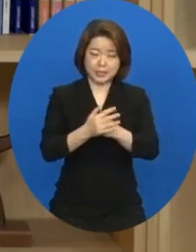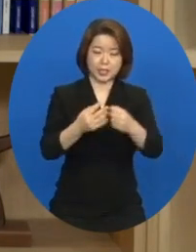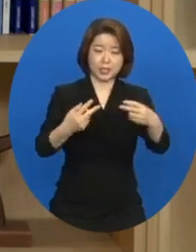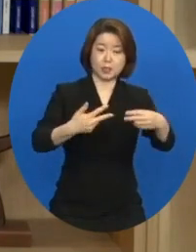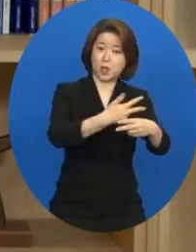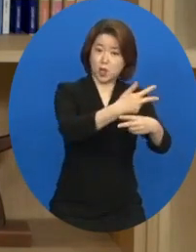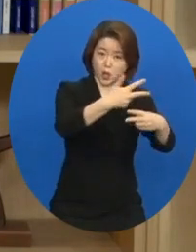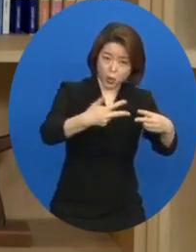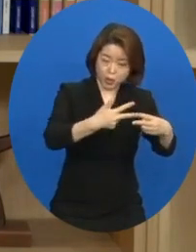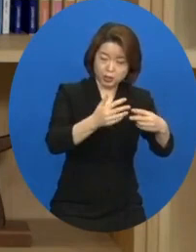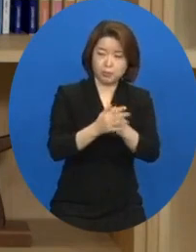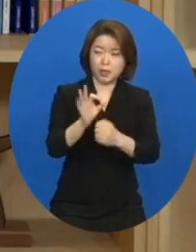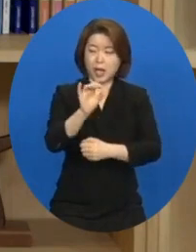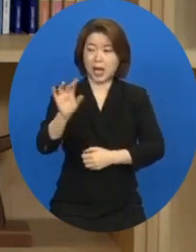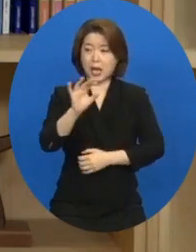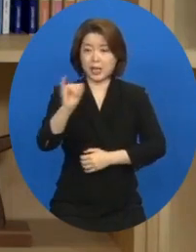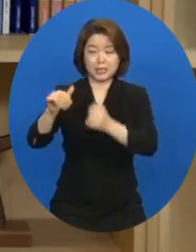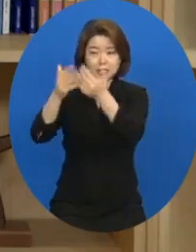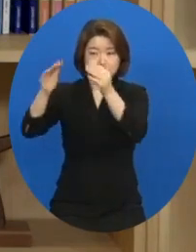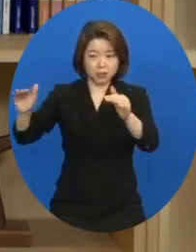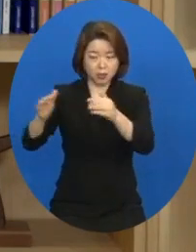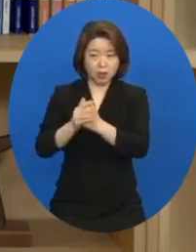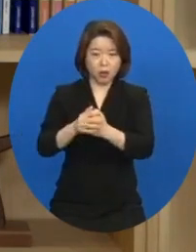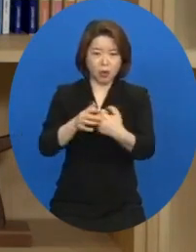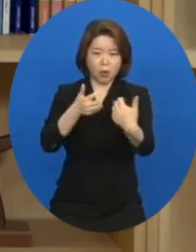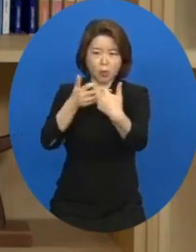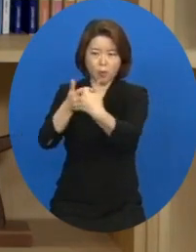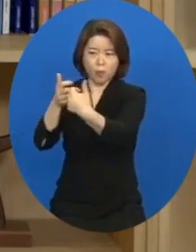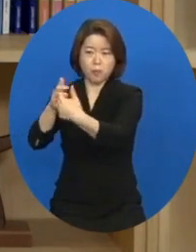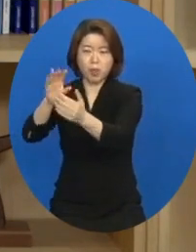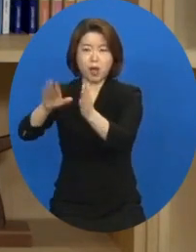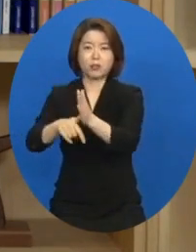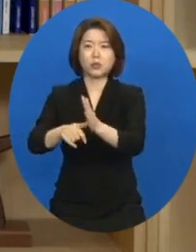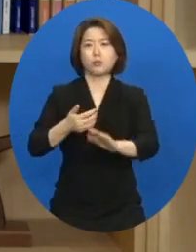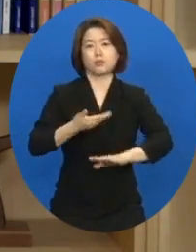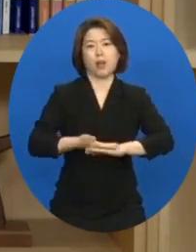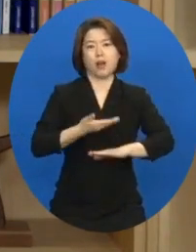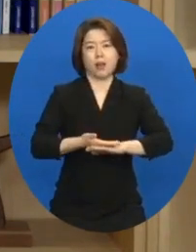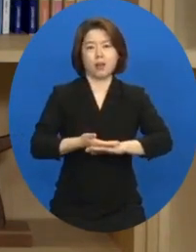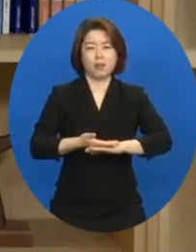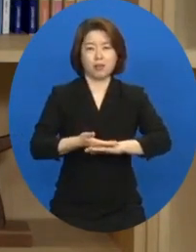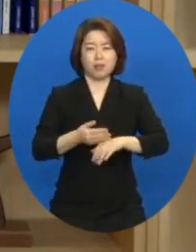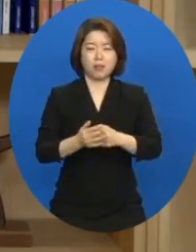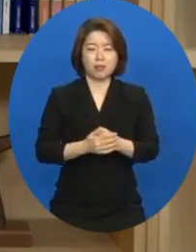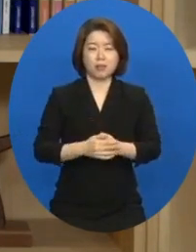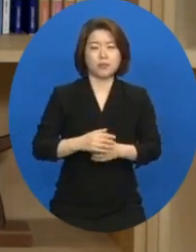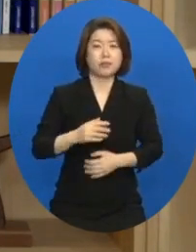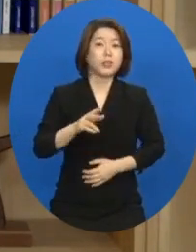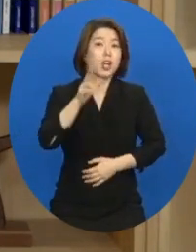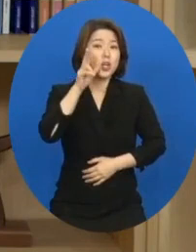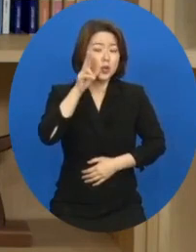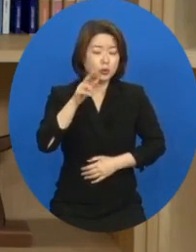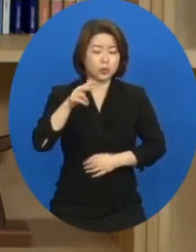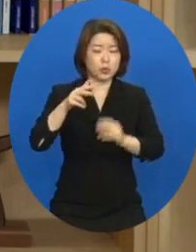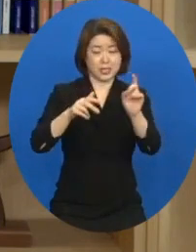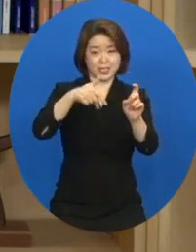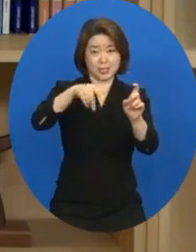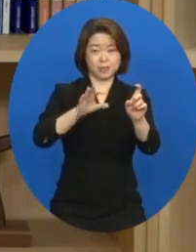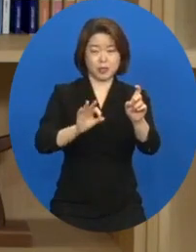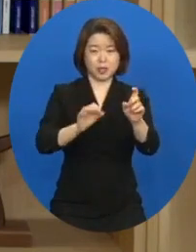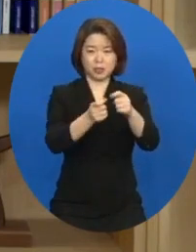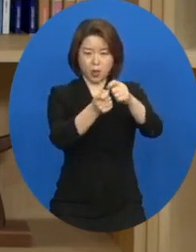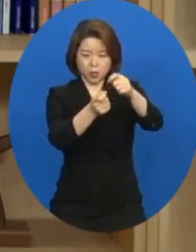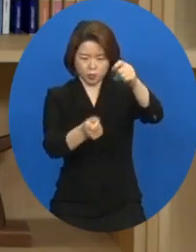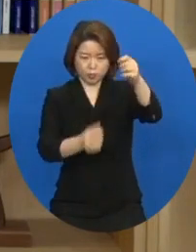아이 성을 공격할 때 와는 차원이 다른 전생 입니다 이여 호수와 식장을 상당히 긴 성경